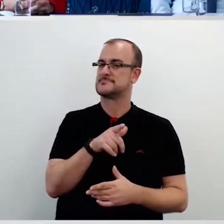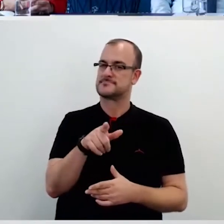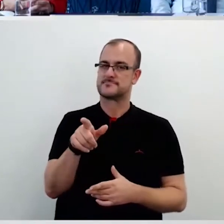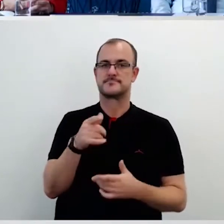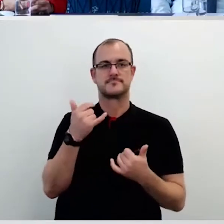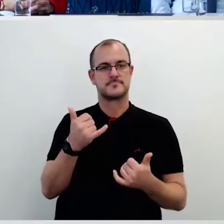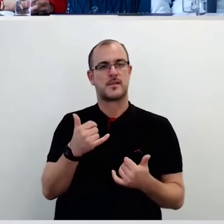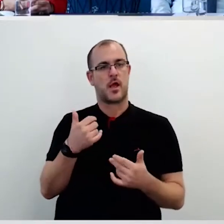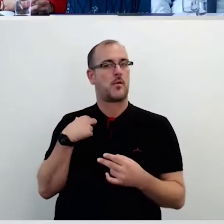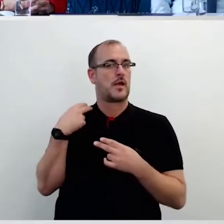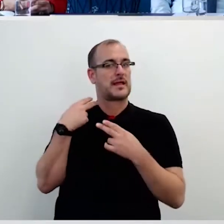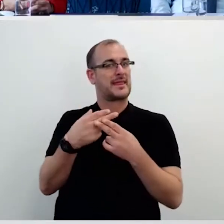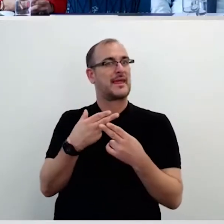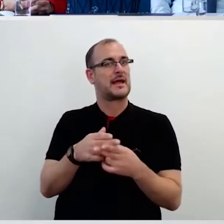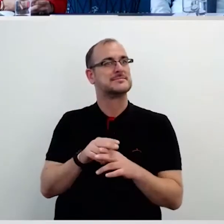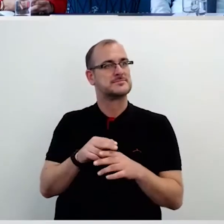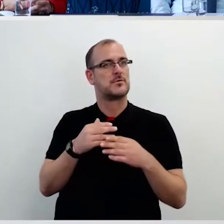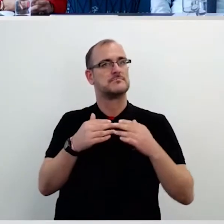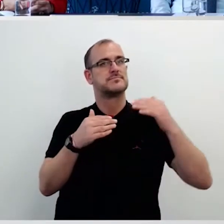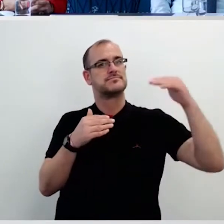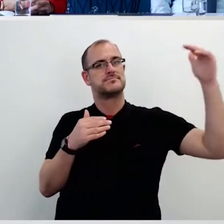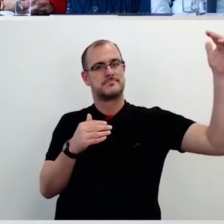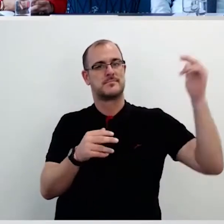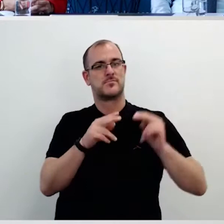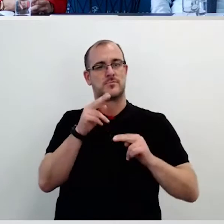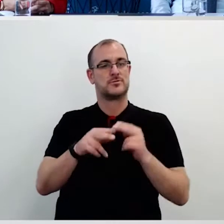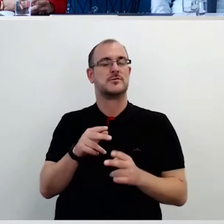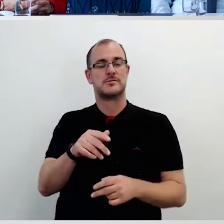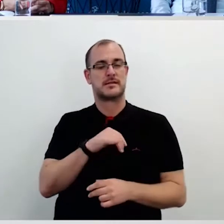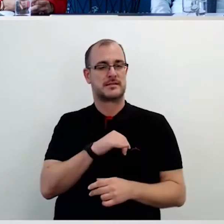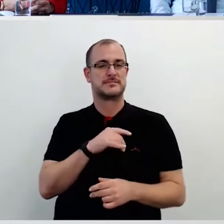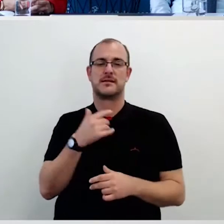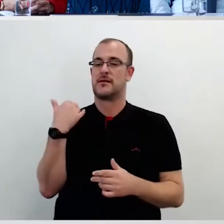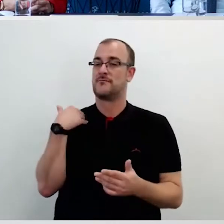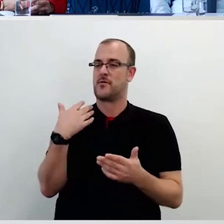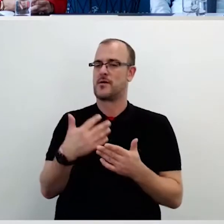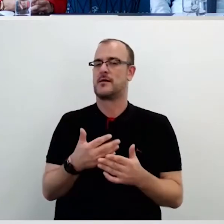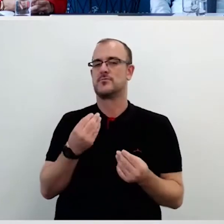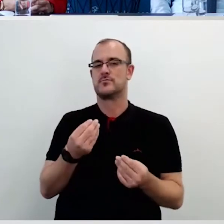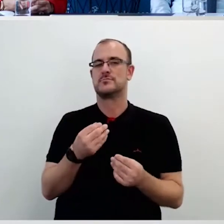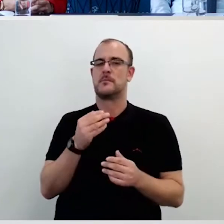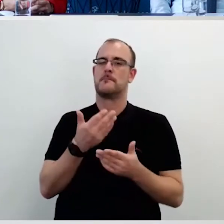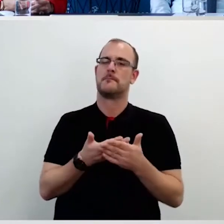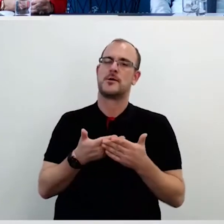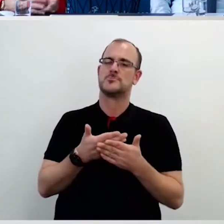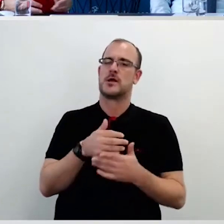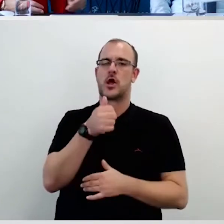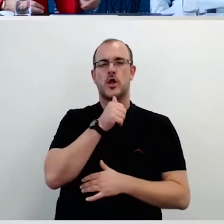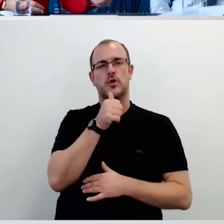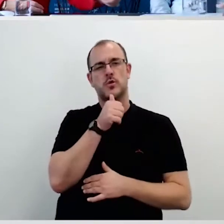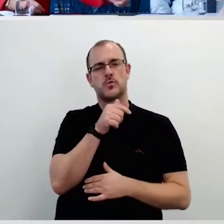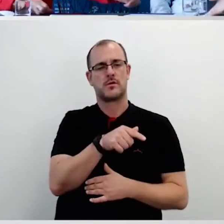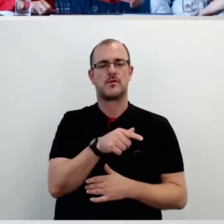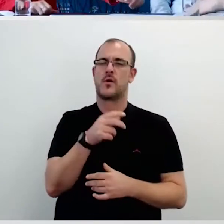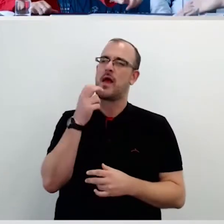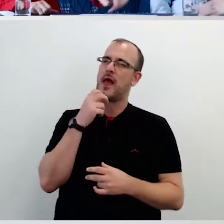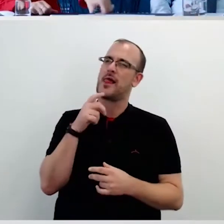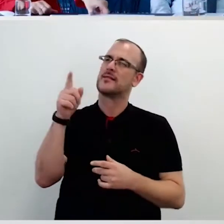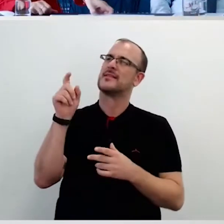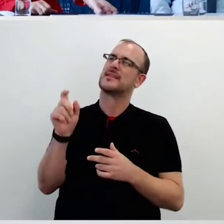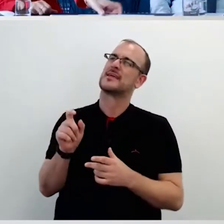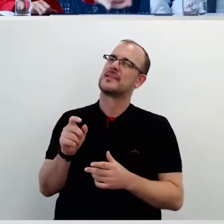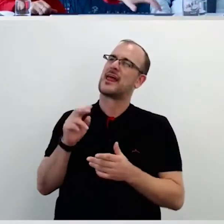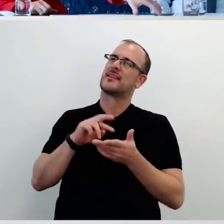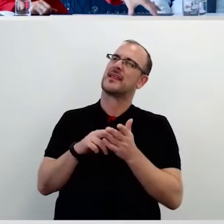auch generationsübergreifend starten. Da hatten wir in der Vergangenheit häufig Beispiele, dass ja jüngere, älteren digitale